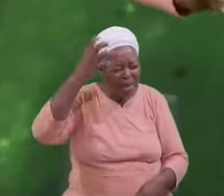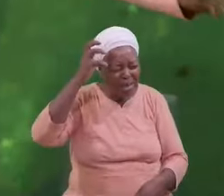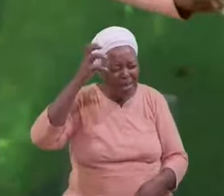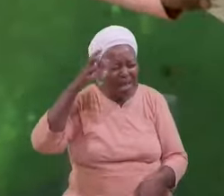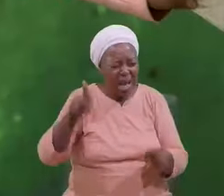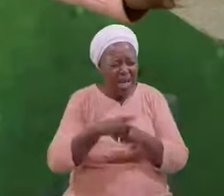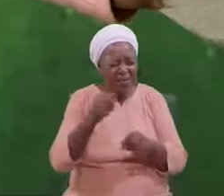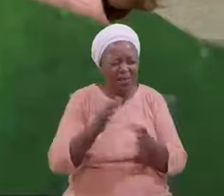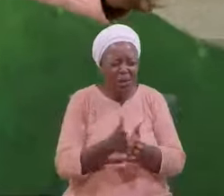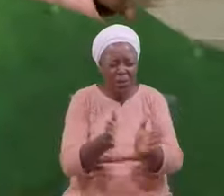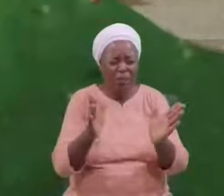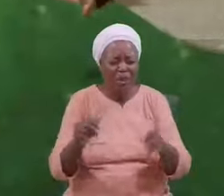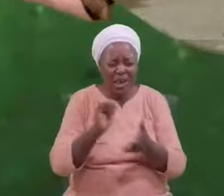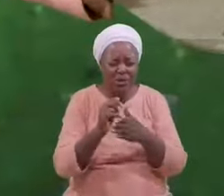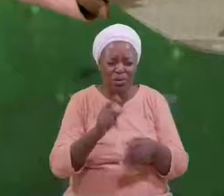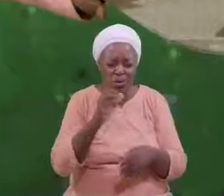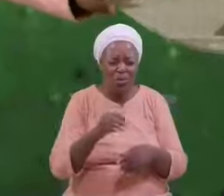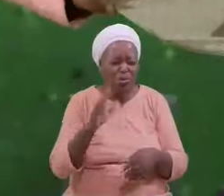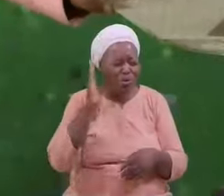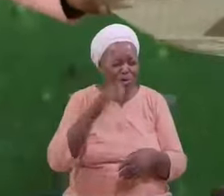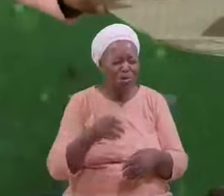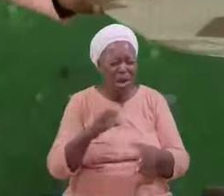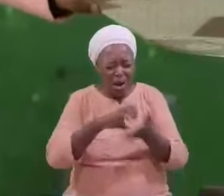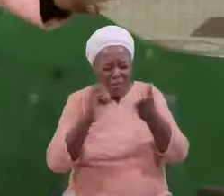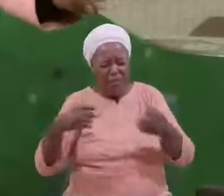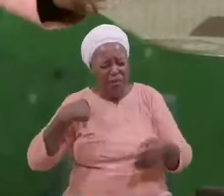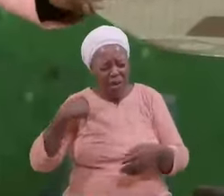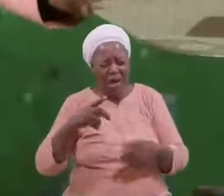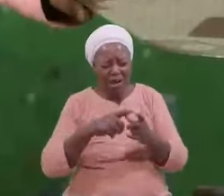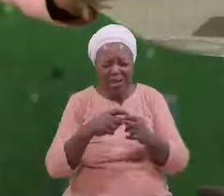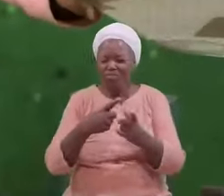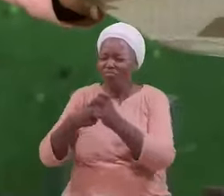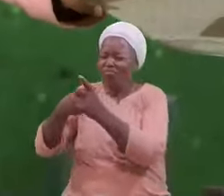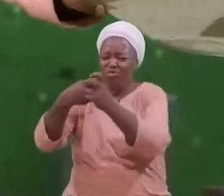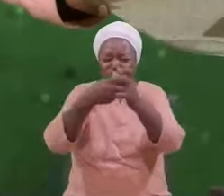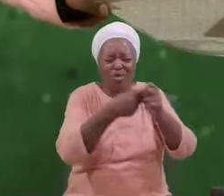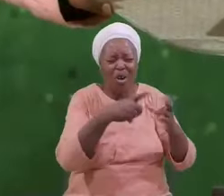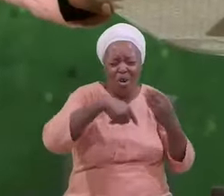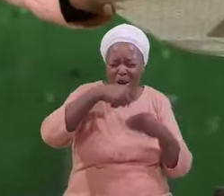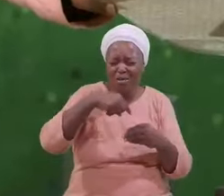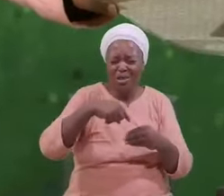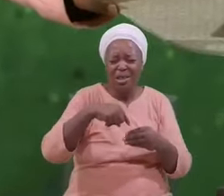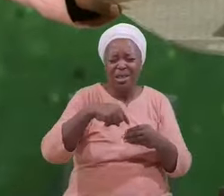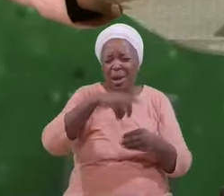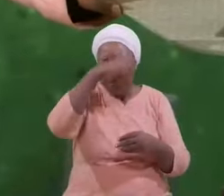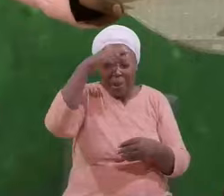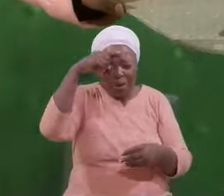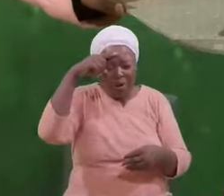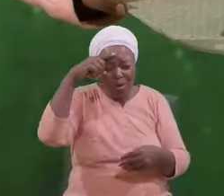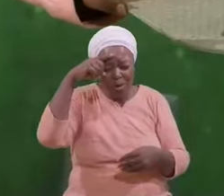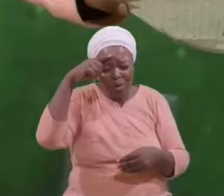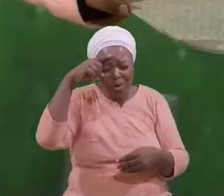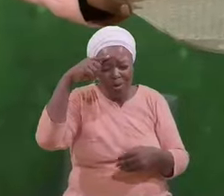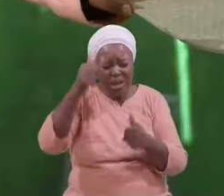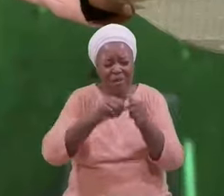semble être la folie, comme si tu vas te déshabiller publiquement et commencer à courir, parce que c'est comme tout